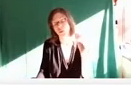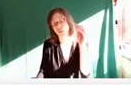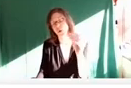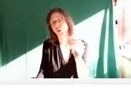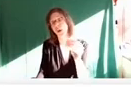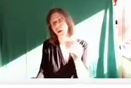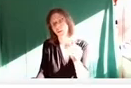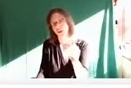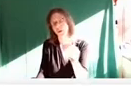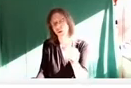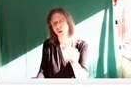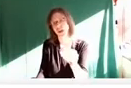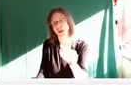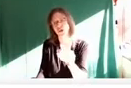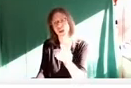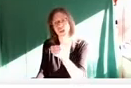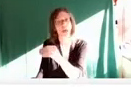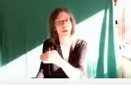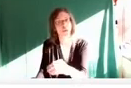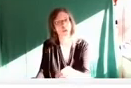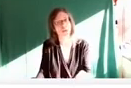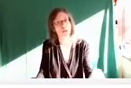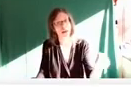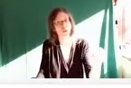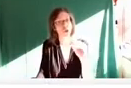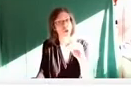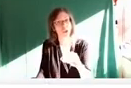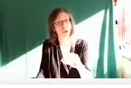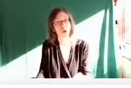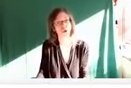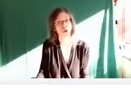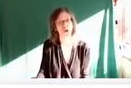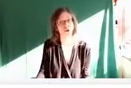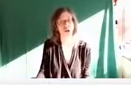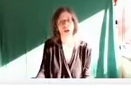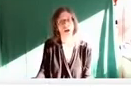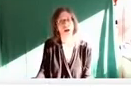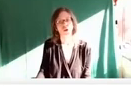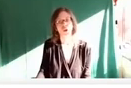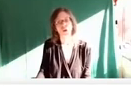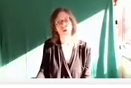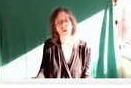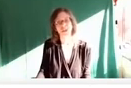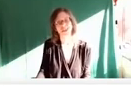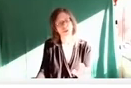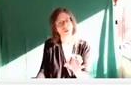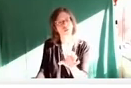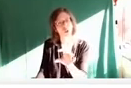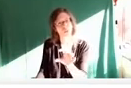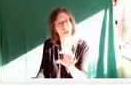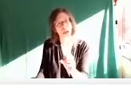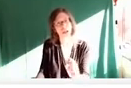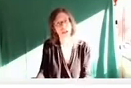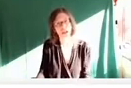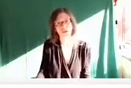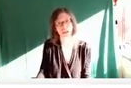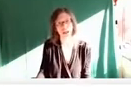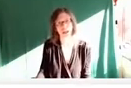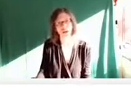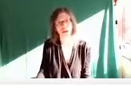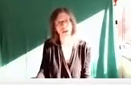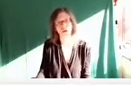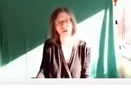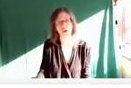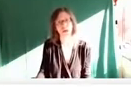la conception même de la recherche, puis à toutes les étapes du cycle de recherche. Encore là, le biais quantitatif est